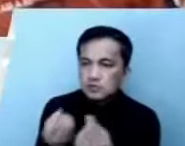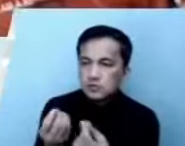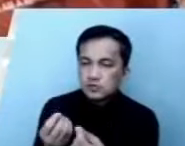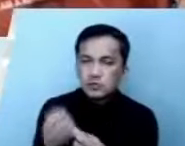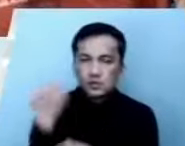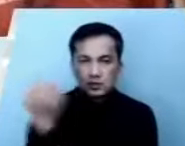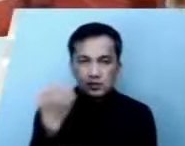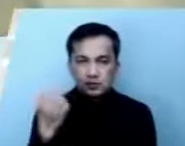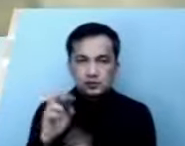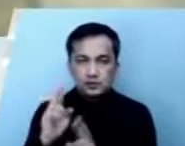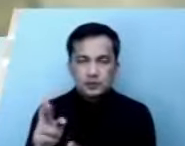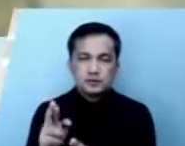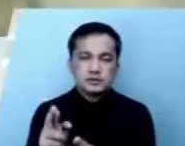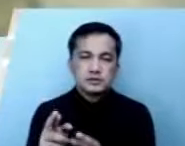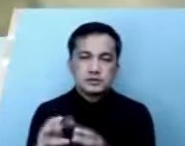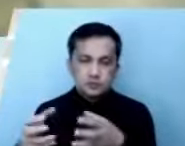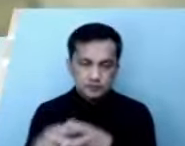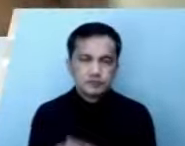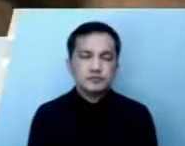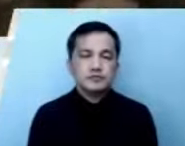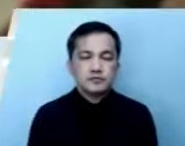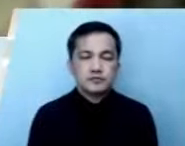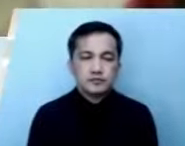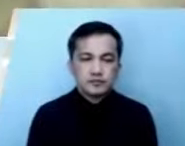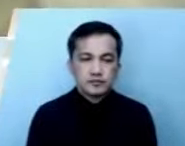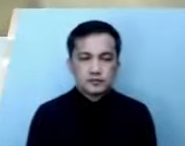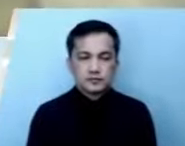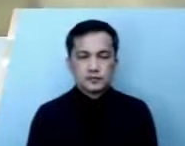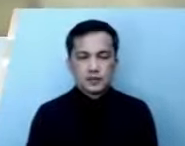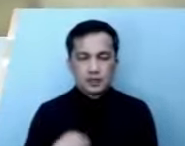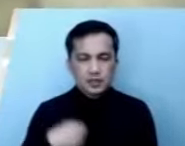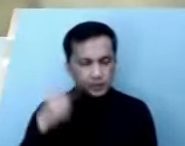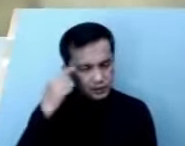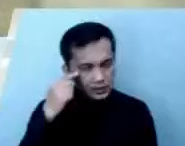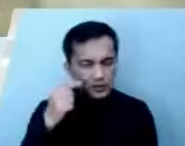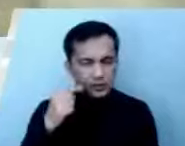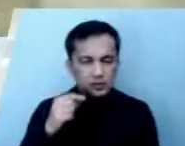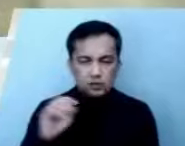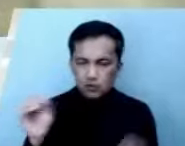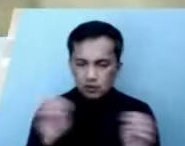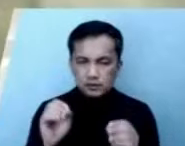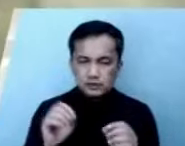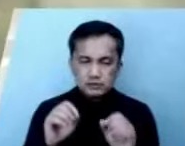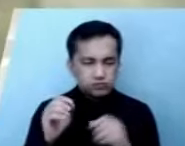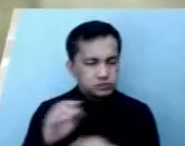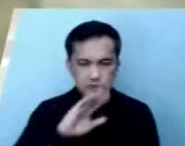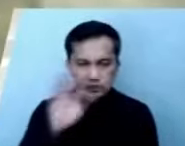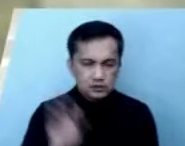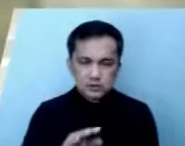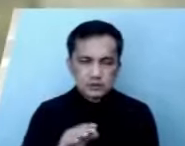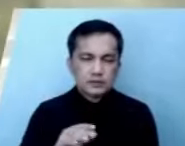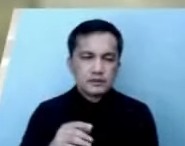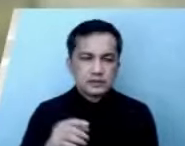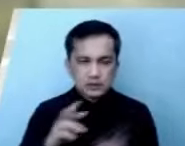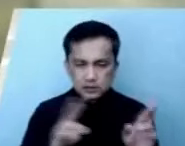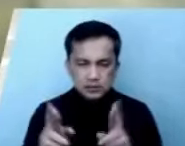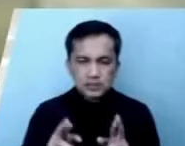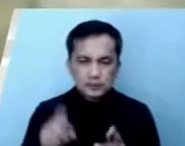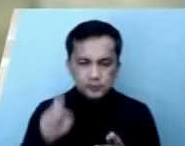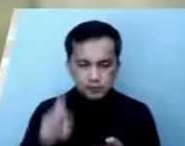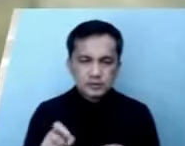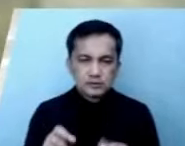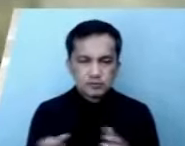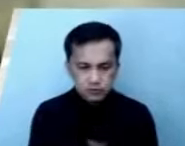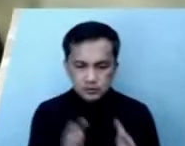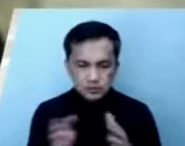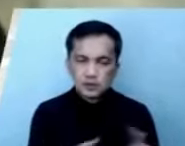Response Unit. I think nobody can ever be ready, and that is why so much preparation is needed, because you, no matter what